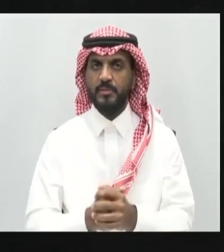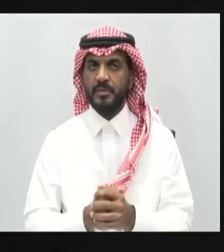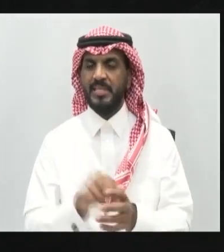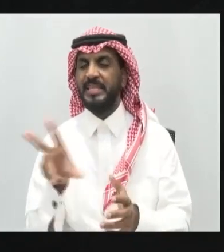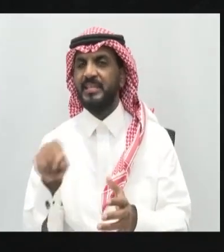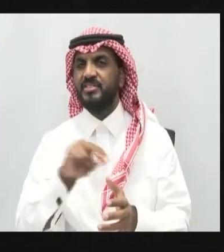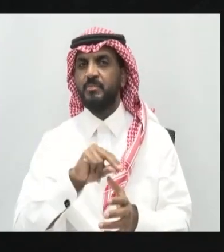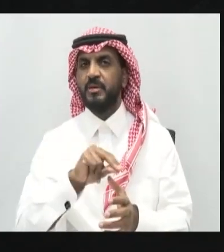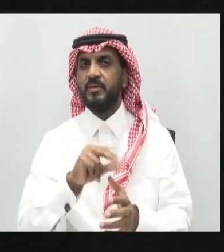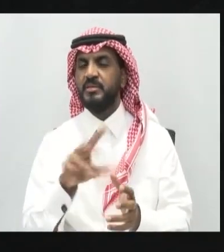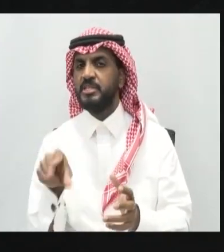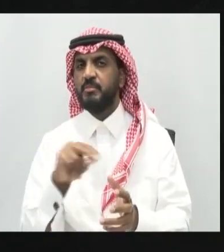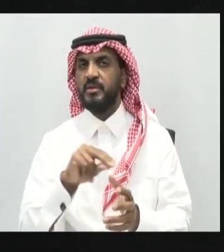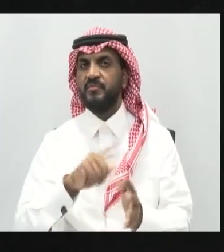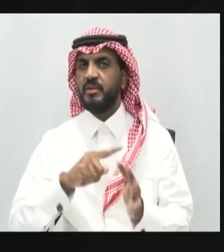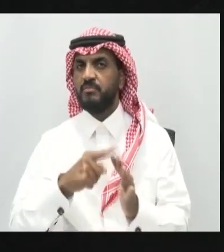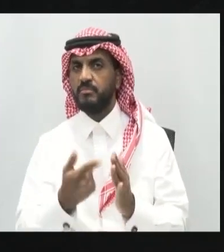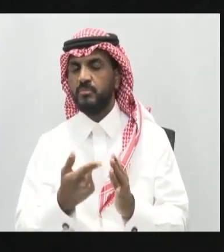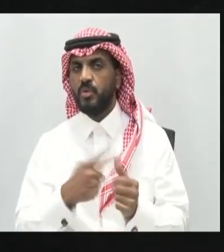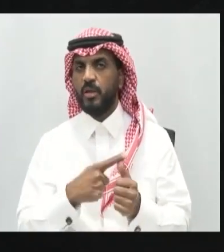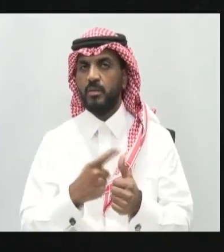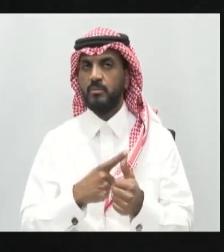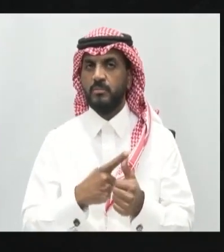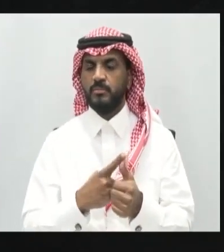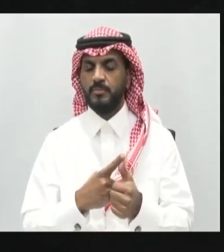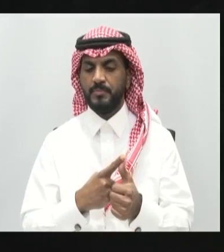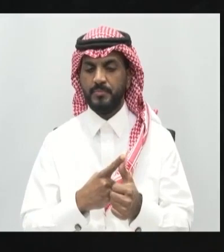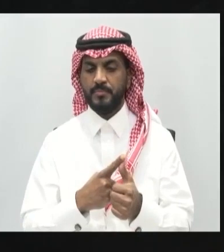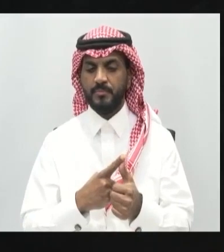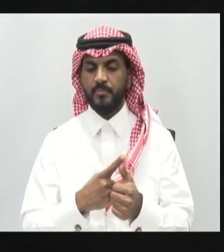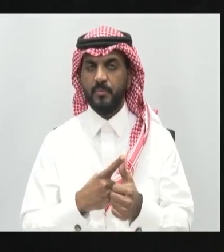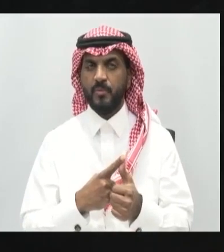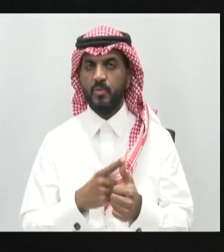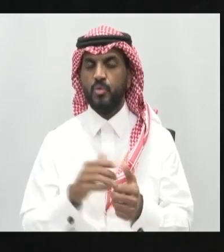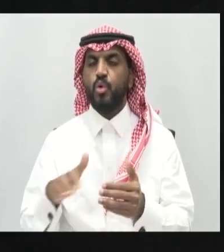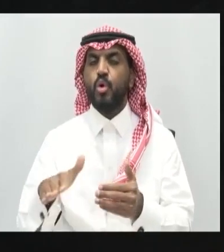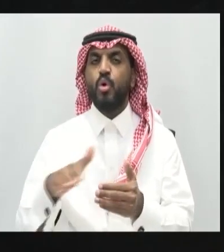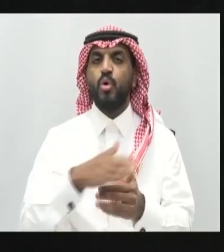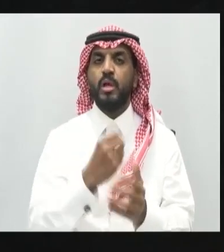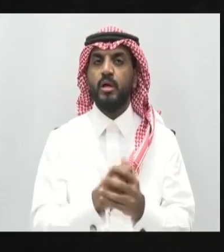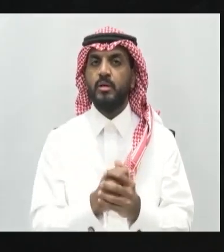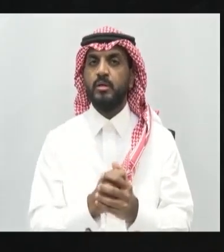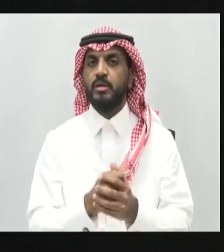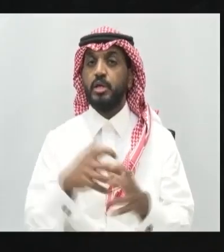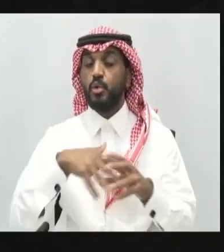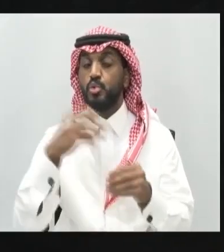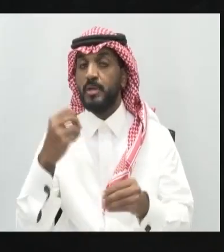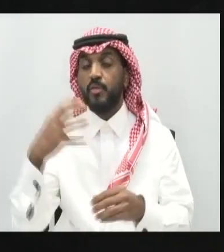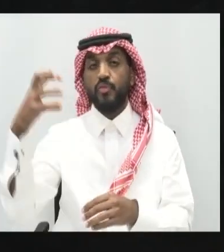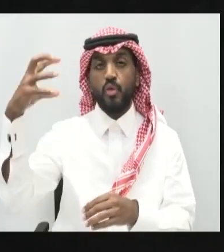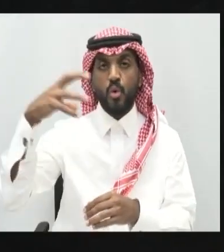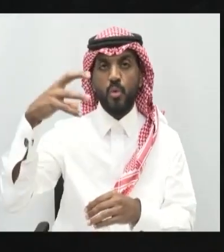تتشابه في ماذا احسنتم انها كلها تصدر كلها يخرج منها